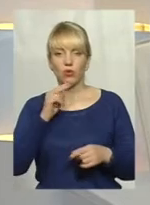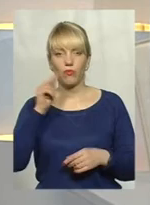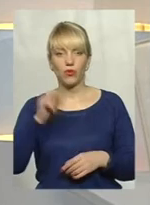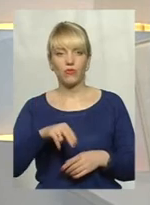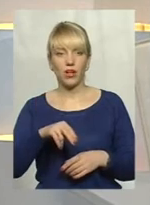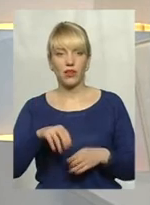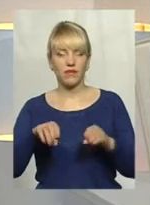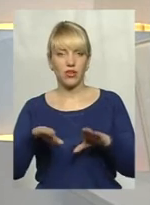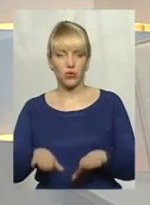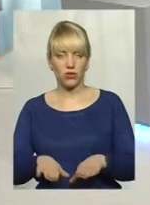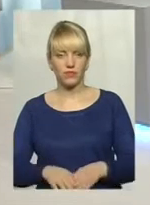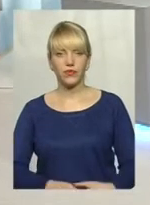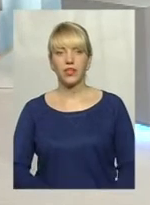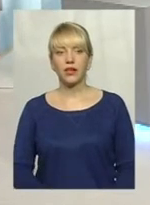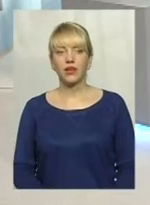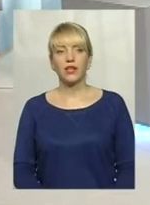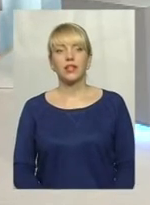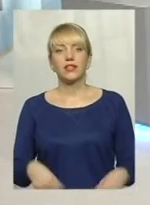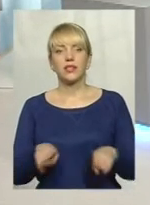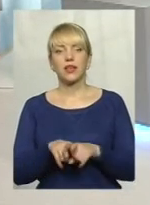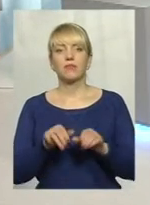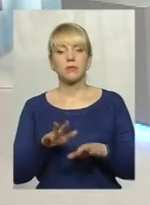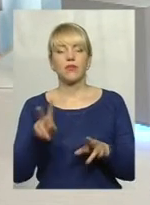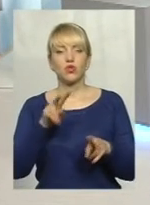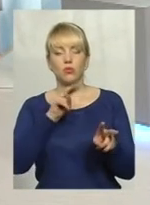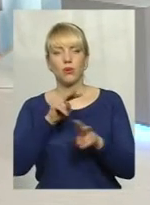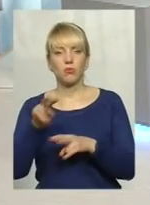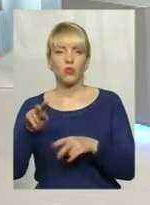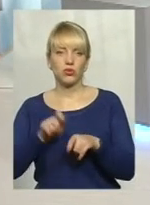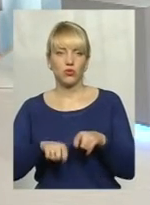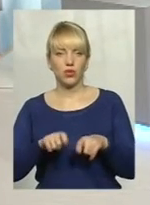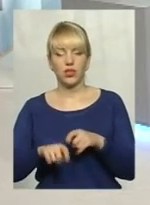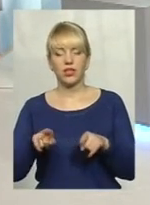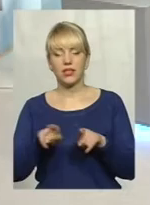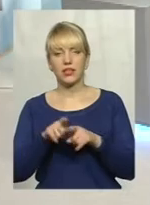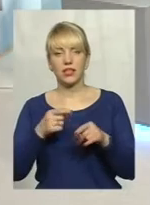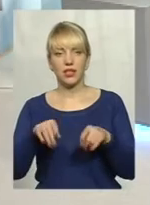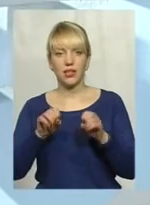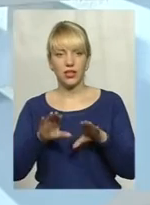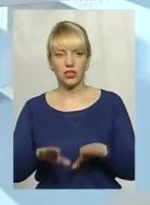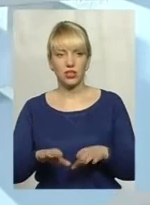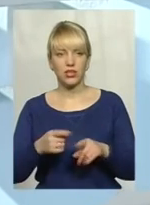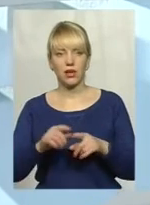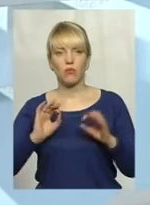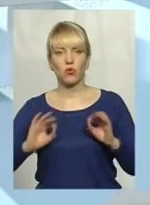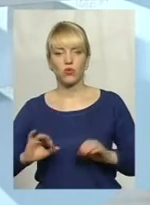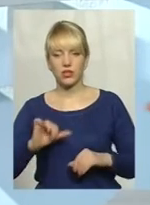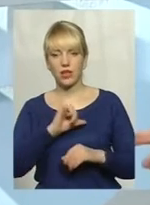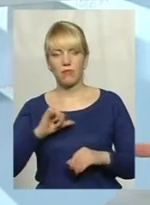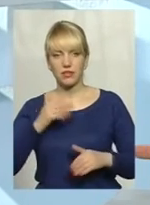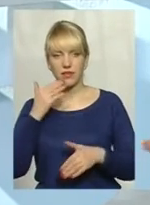обвинувальний вирок? Ну, з тими справами, що ми моніторили, ну, тобто судові рішення, то там здебільшого сама прокуратура